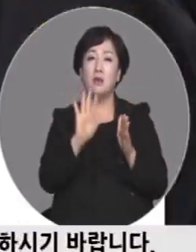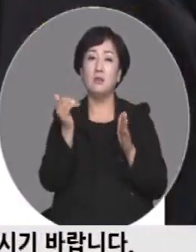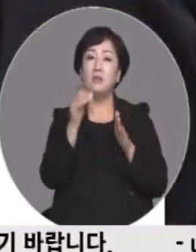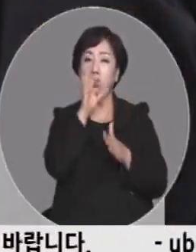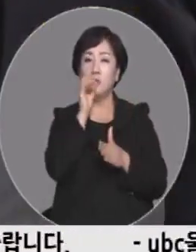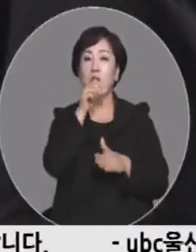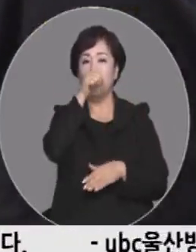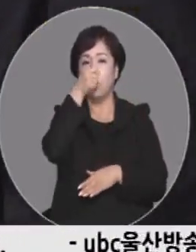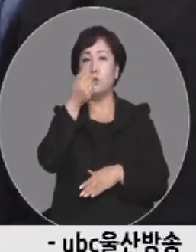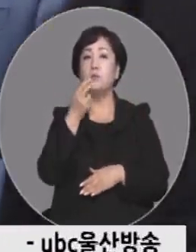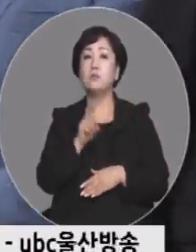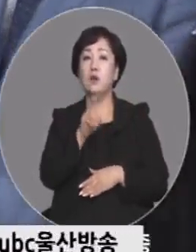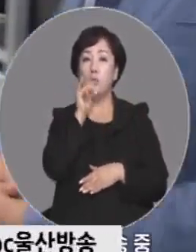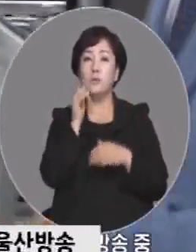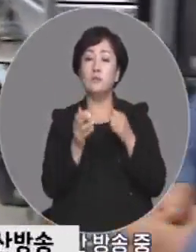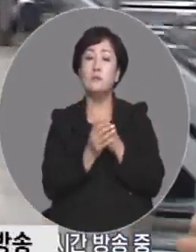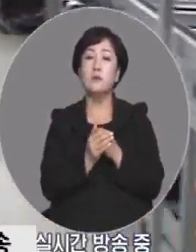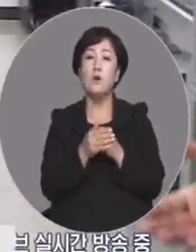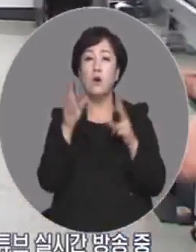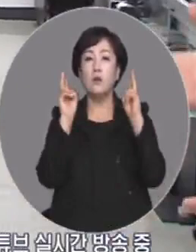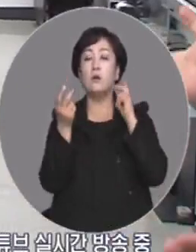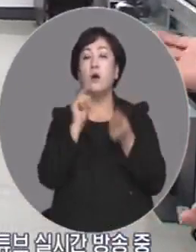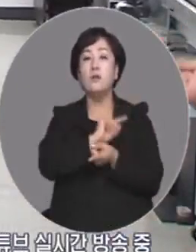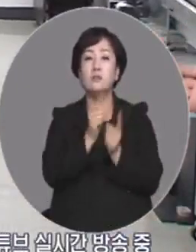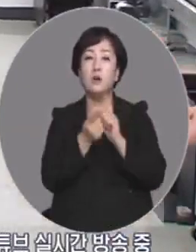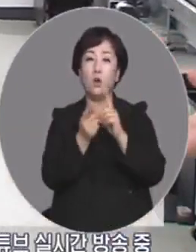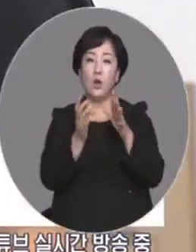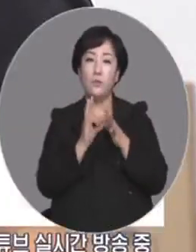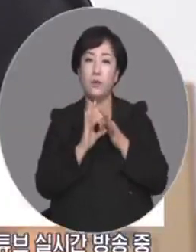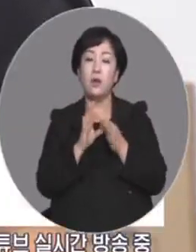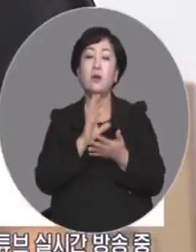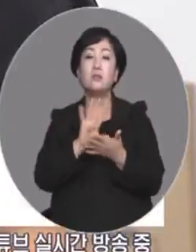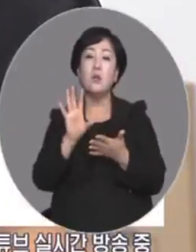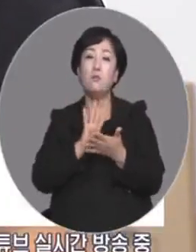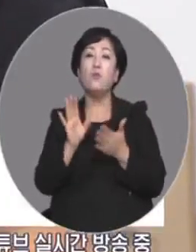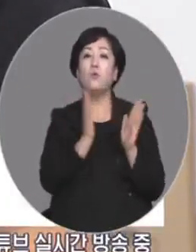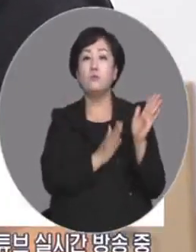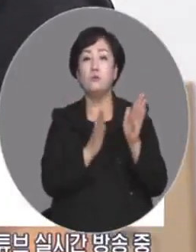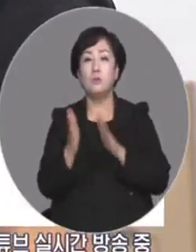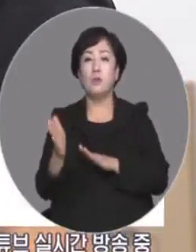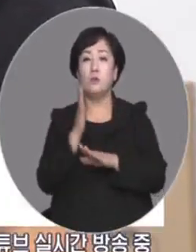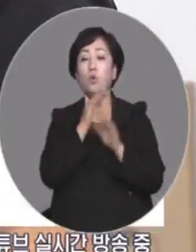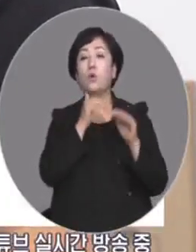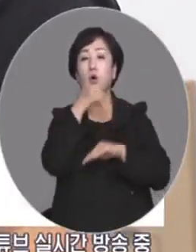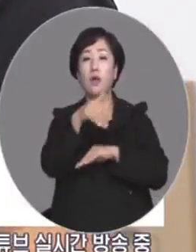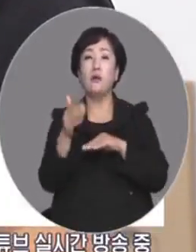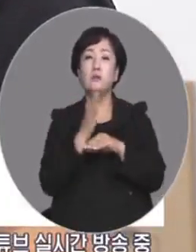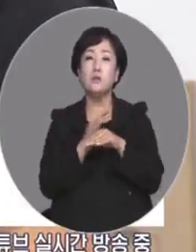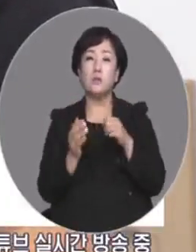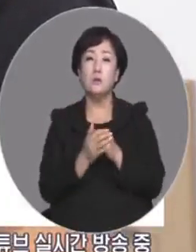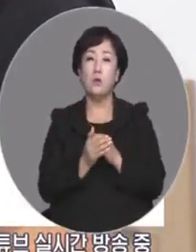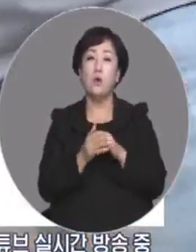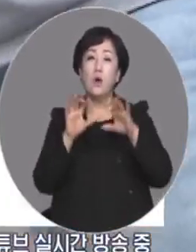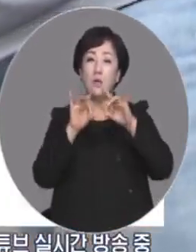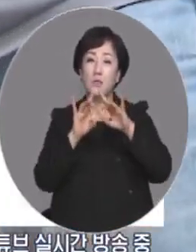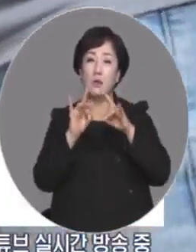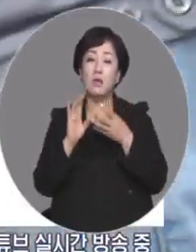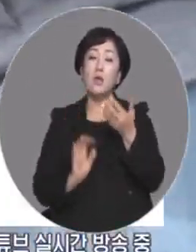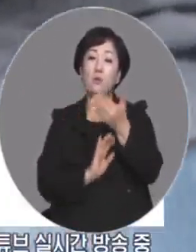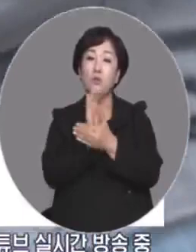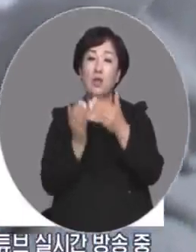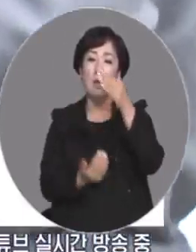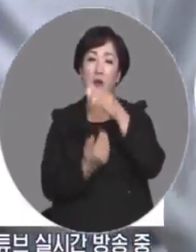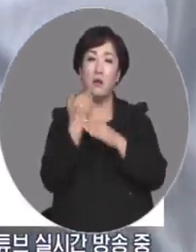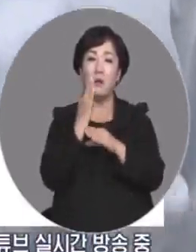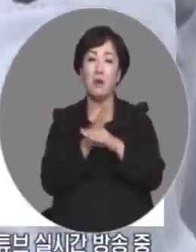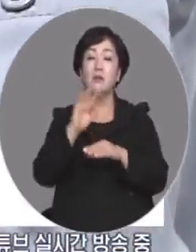있습니다. 지역 기업과 협력해 실제 제품 개발에도 속도를 내고 있습니다. 이 시제품은 전기 분해로 바닷물을